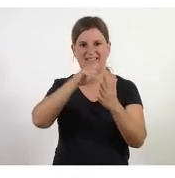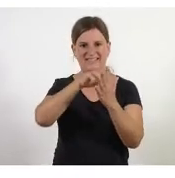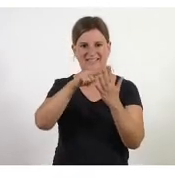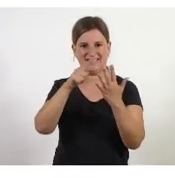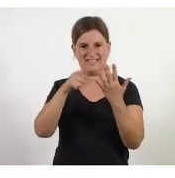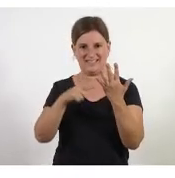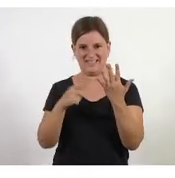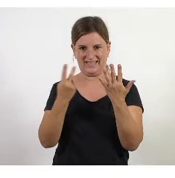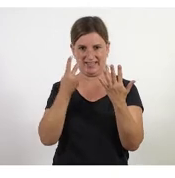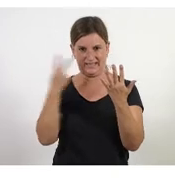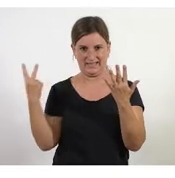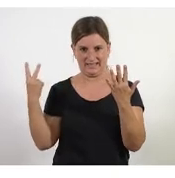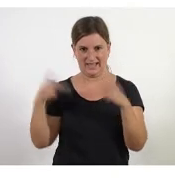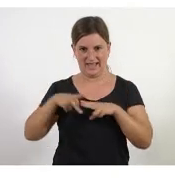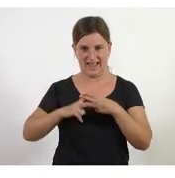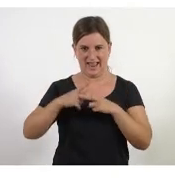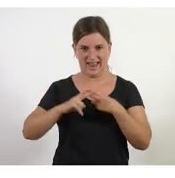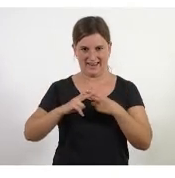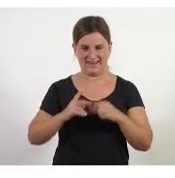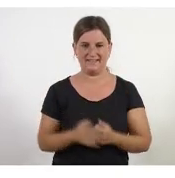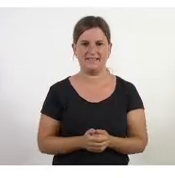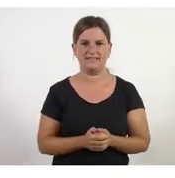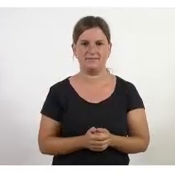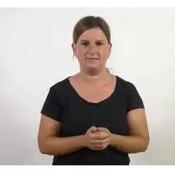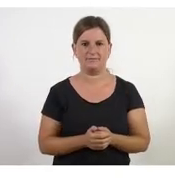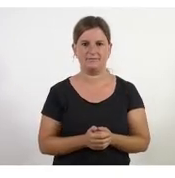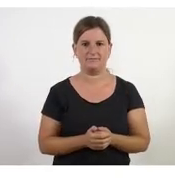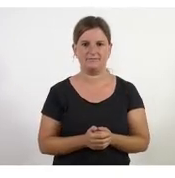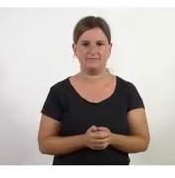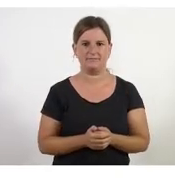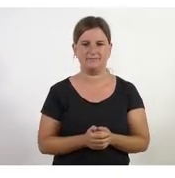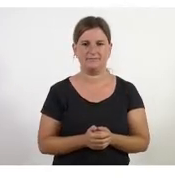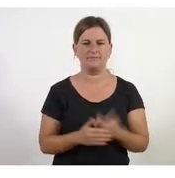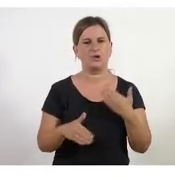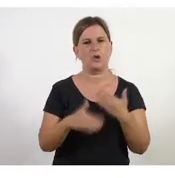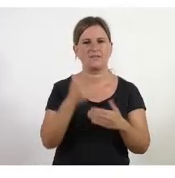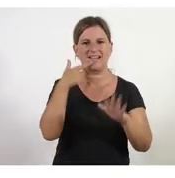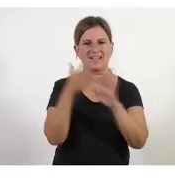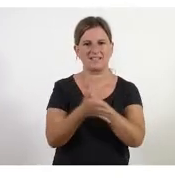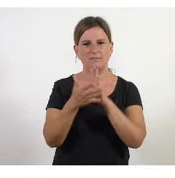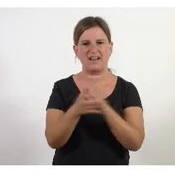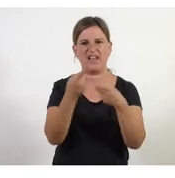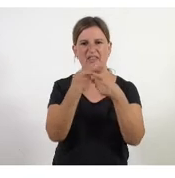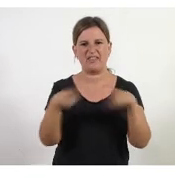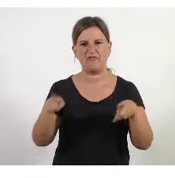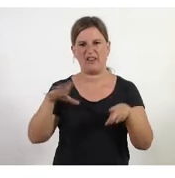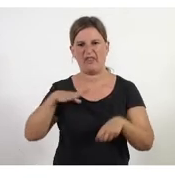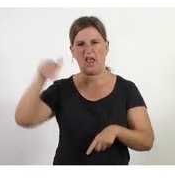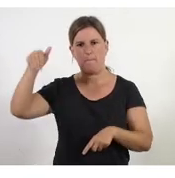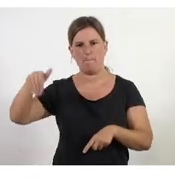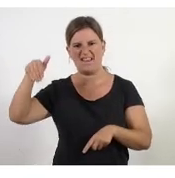tipus d'eines que estàvem parlant. D'acord? Però aquí ja començarem a veure una diferència respecte a la solució de